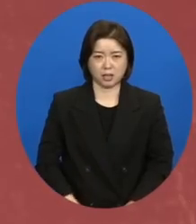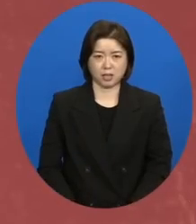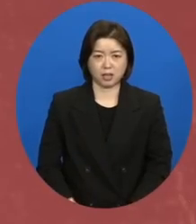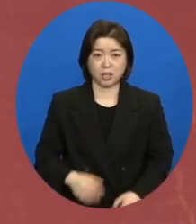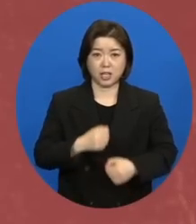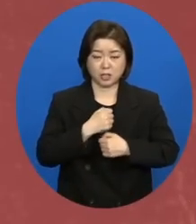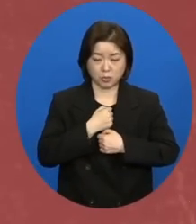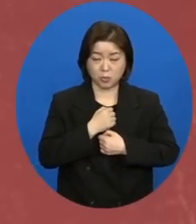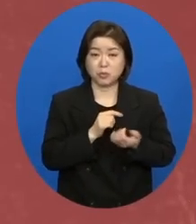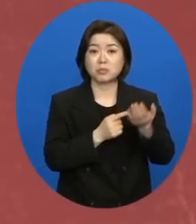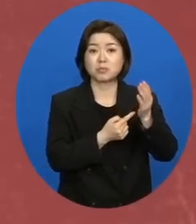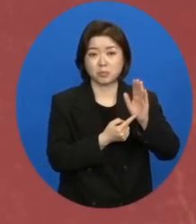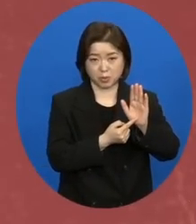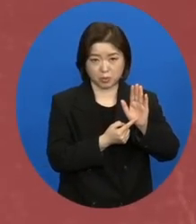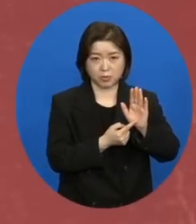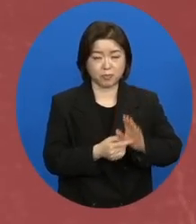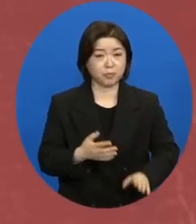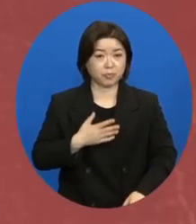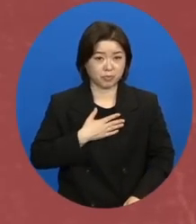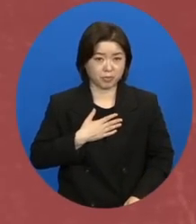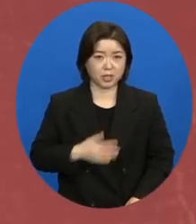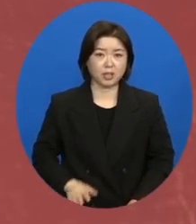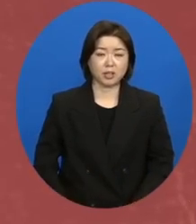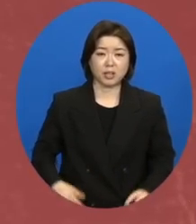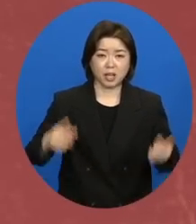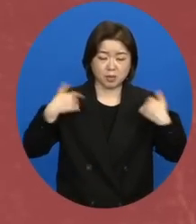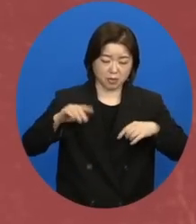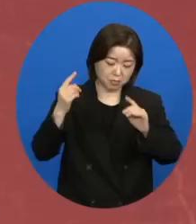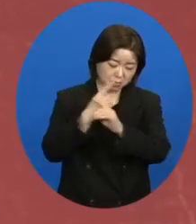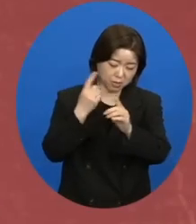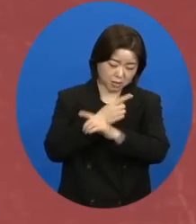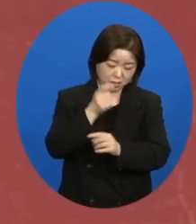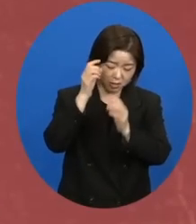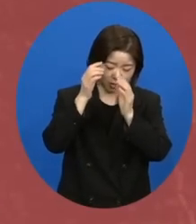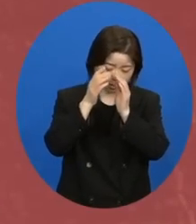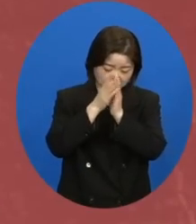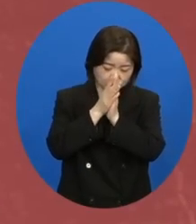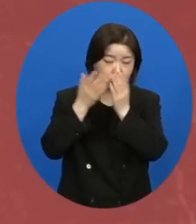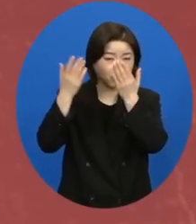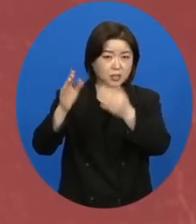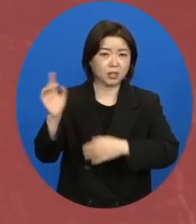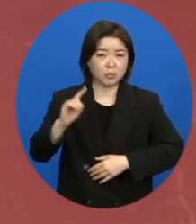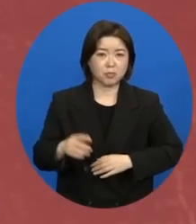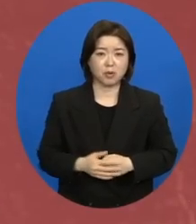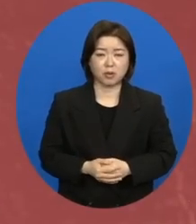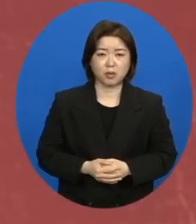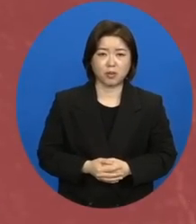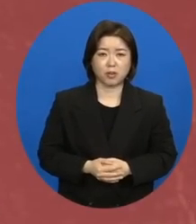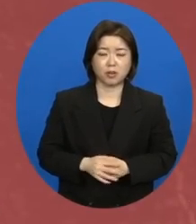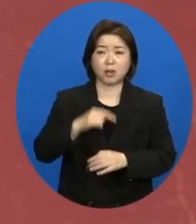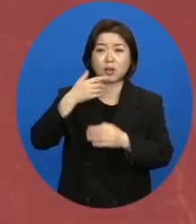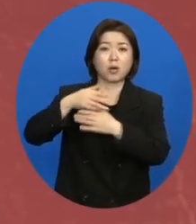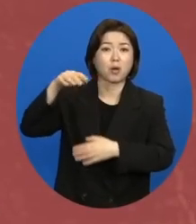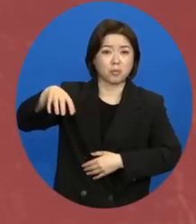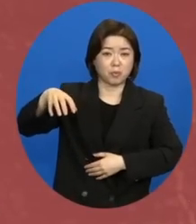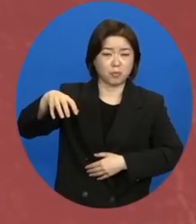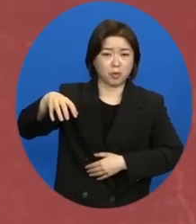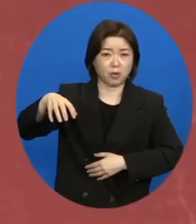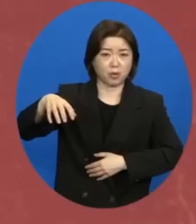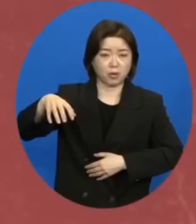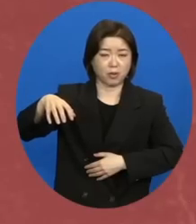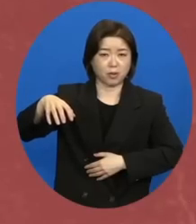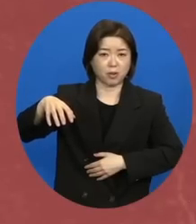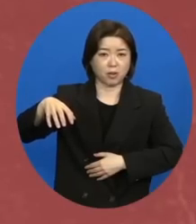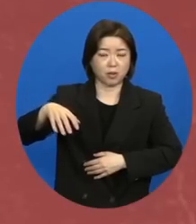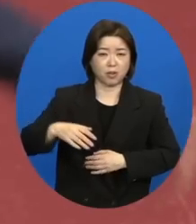조심스러운 표현인데 저는 매일 새벽마다 기도하는 것 중에 하나가 뭐냐면 부평 땅의 경제예요.